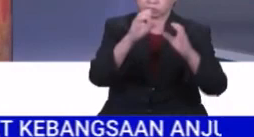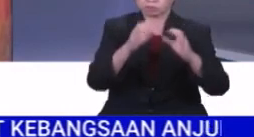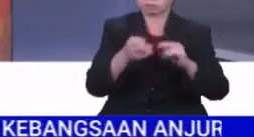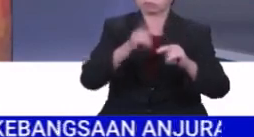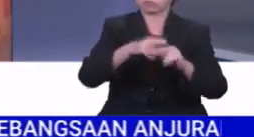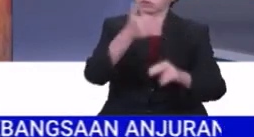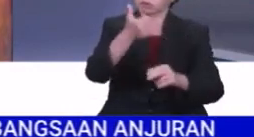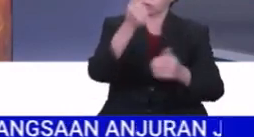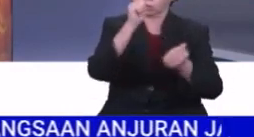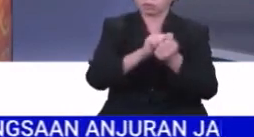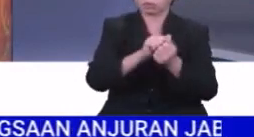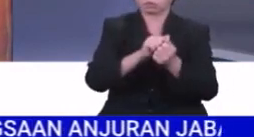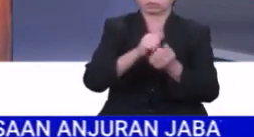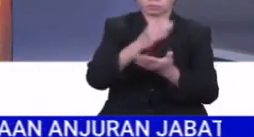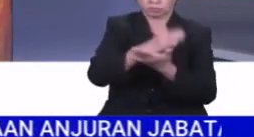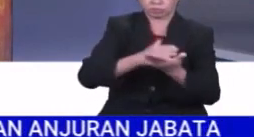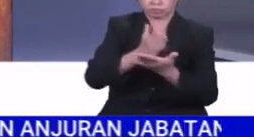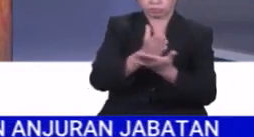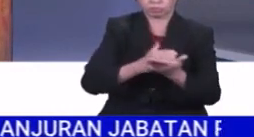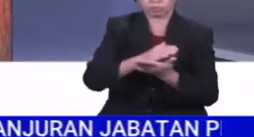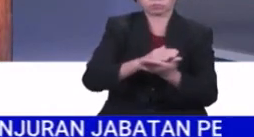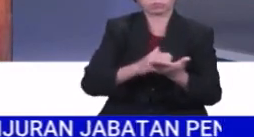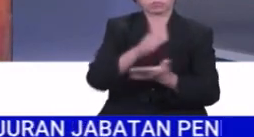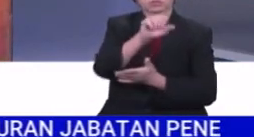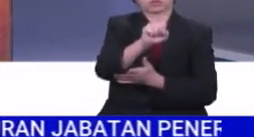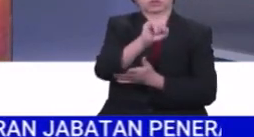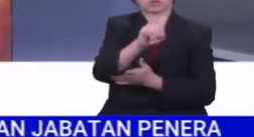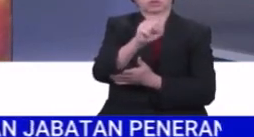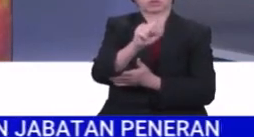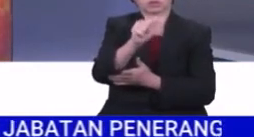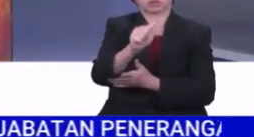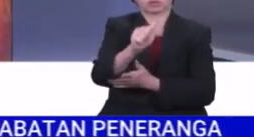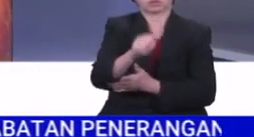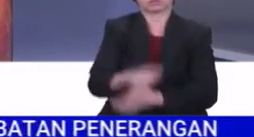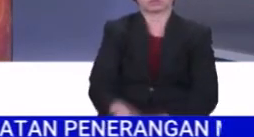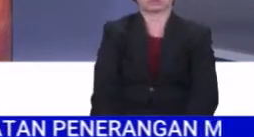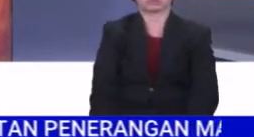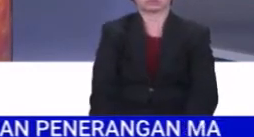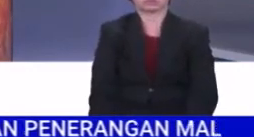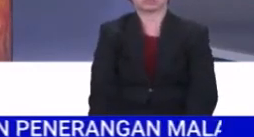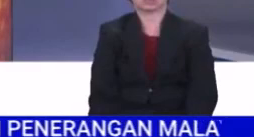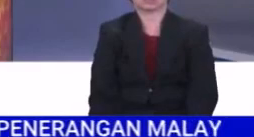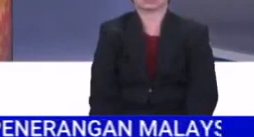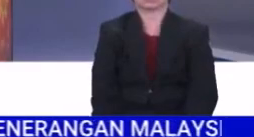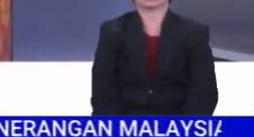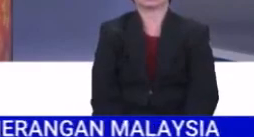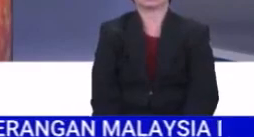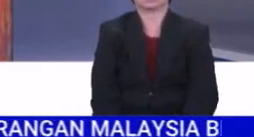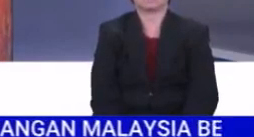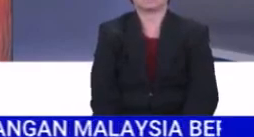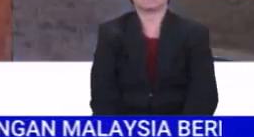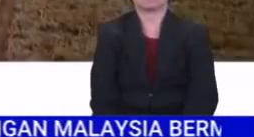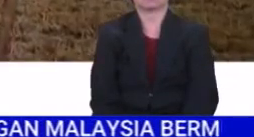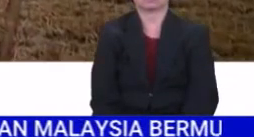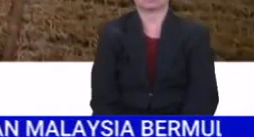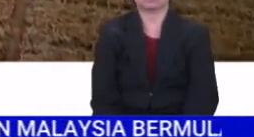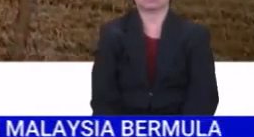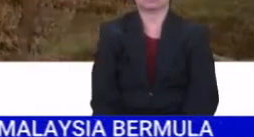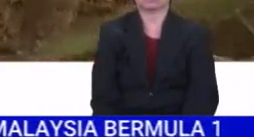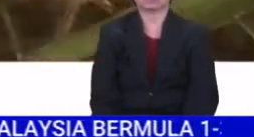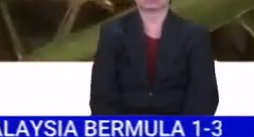tambah nilai kepada season Anas itu sendiri Ikuti laporan disedekahkan your akhirnya Alvin Hai